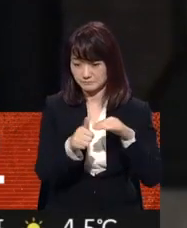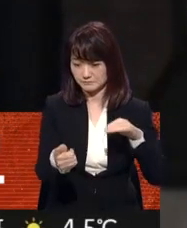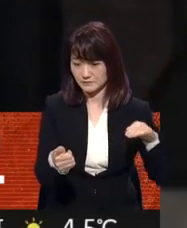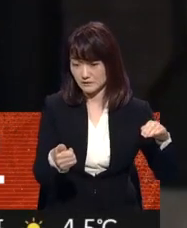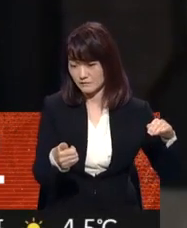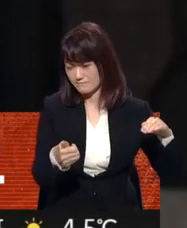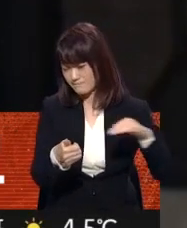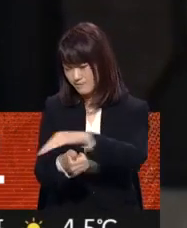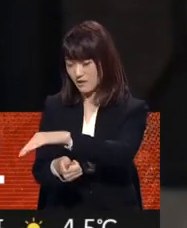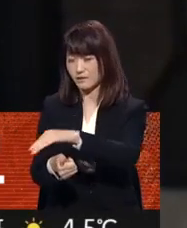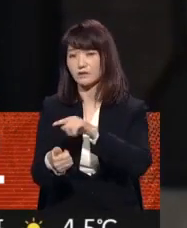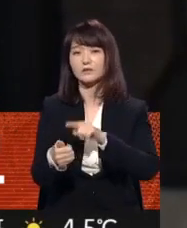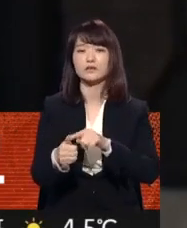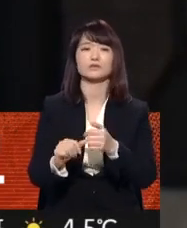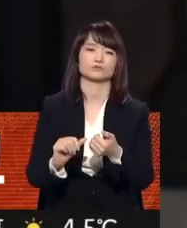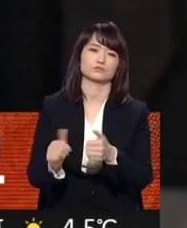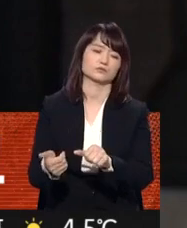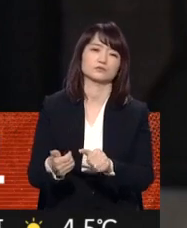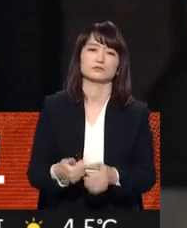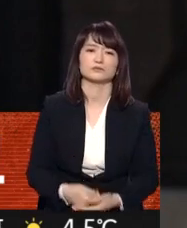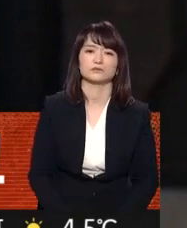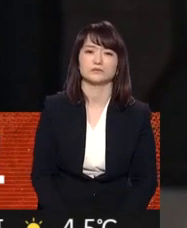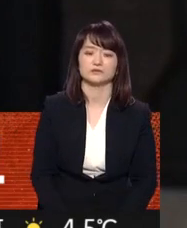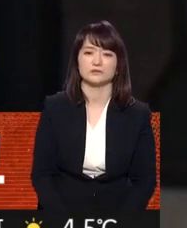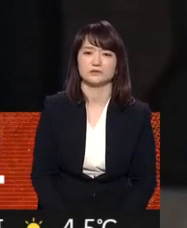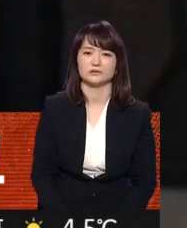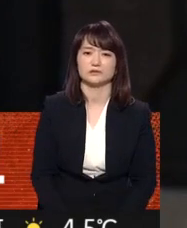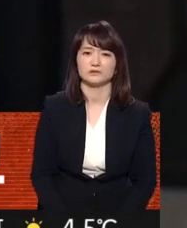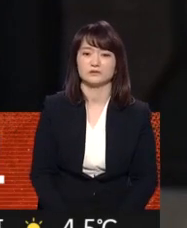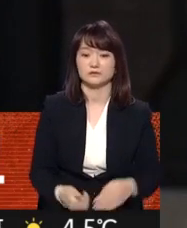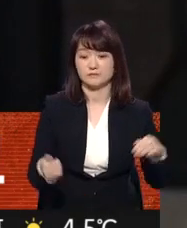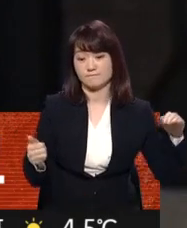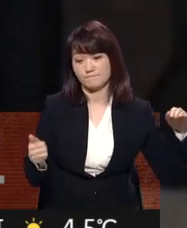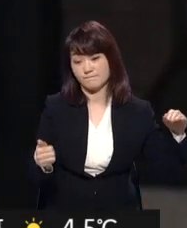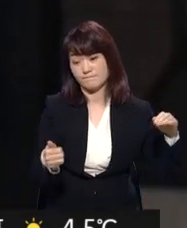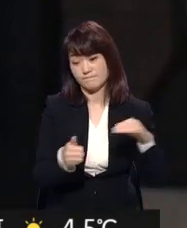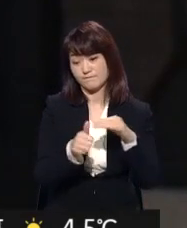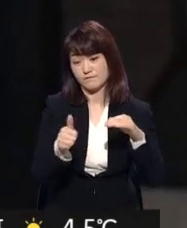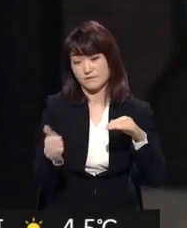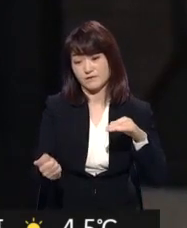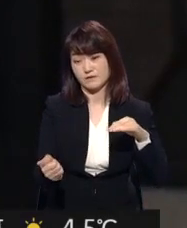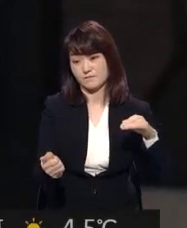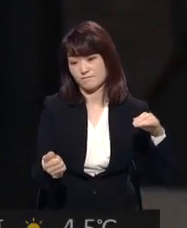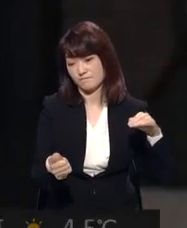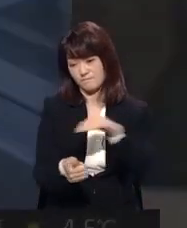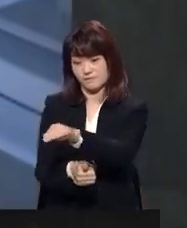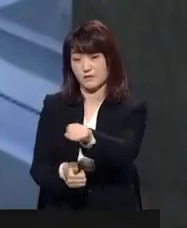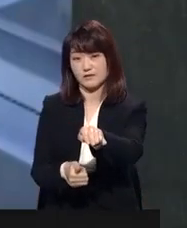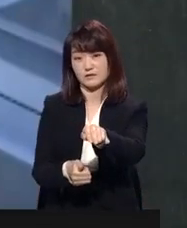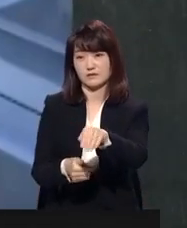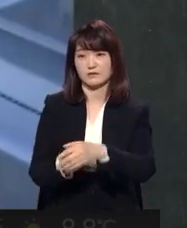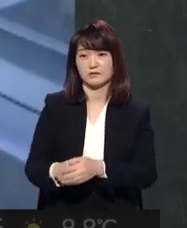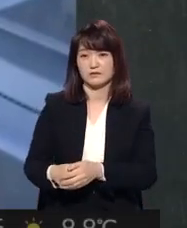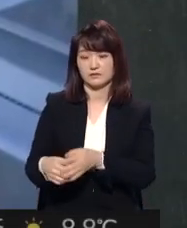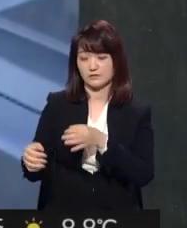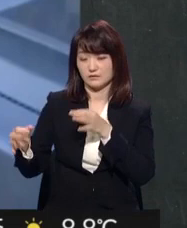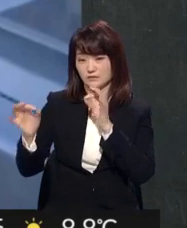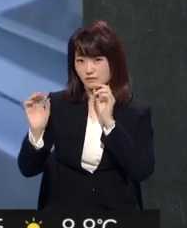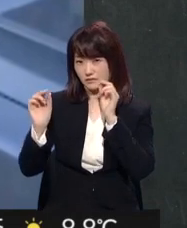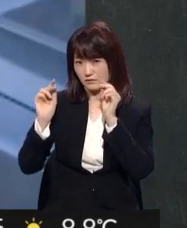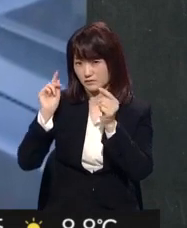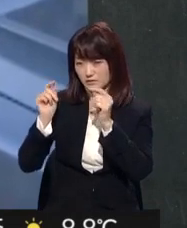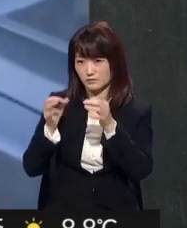사망을 한 것이고요 그리고 이제 뺑소니를 저지르고 난 이후에 나이트클럽을 갔다라고 하는 것은 보통